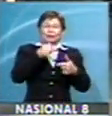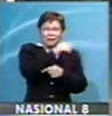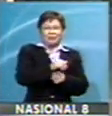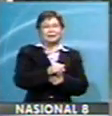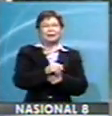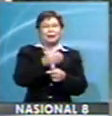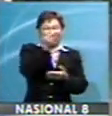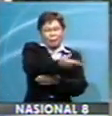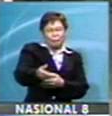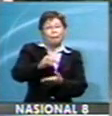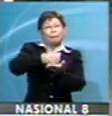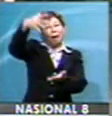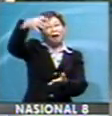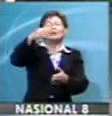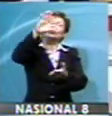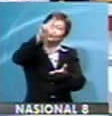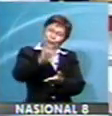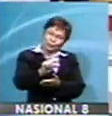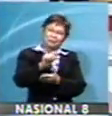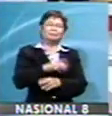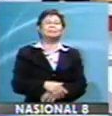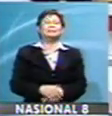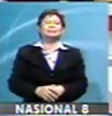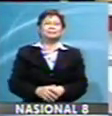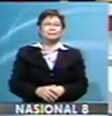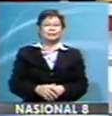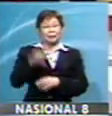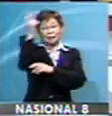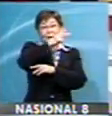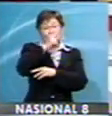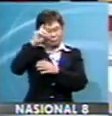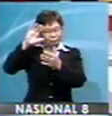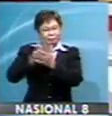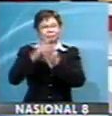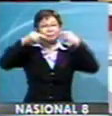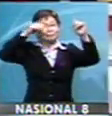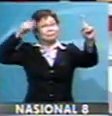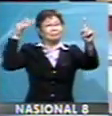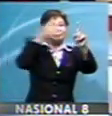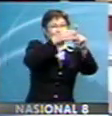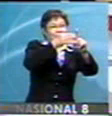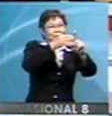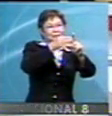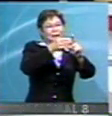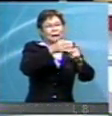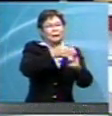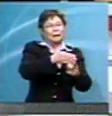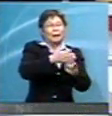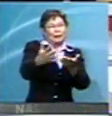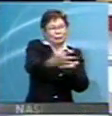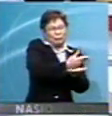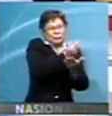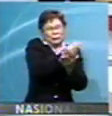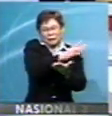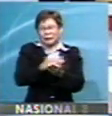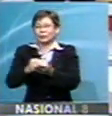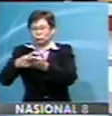kadar inflasi negara kerajaan yakin dapat mencapai sasaran defisit 3.5% daripada